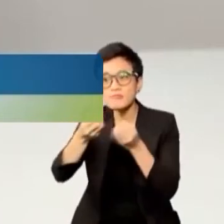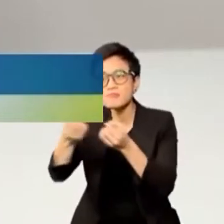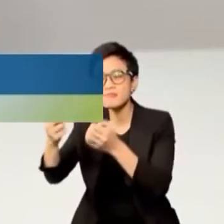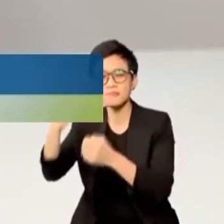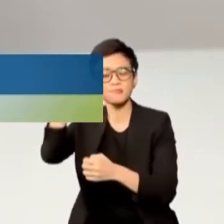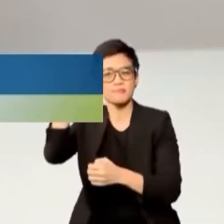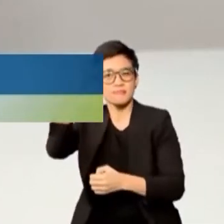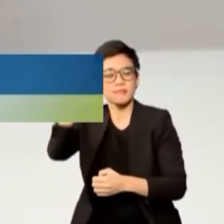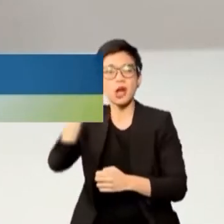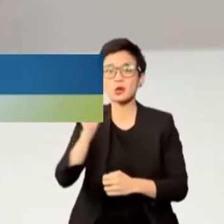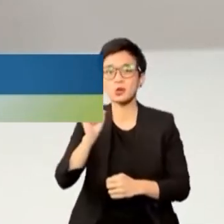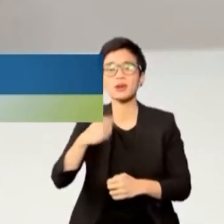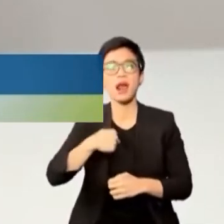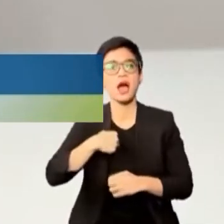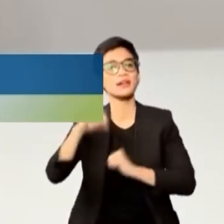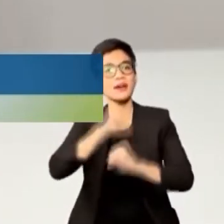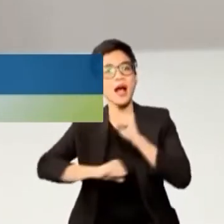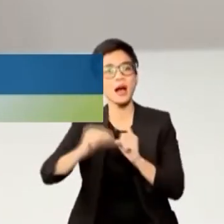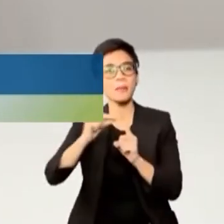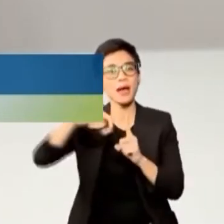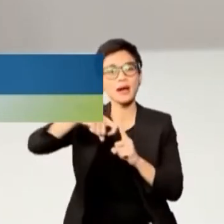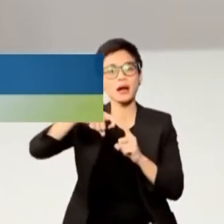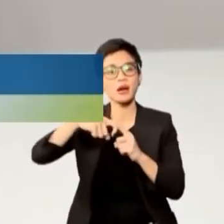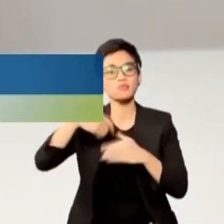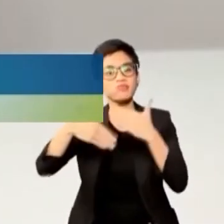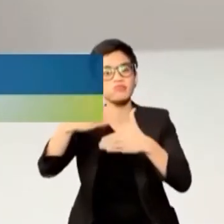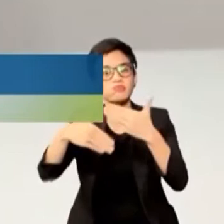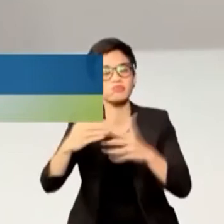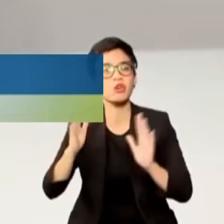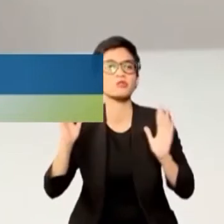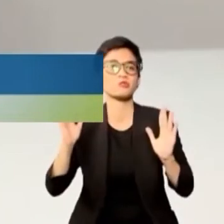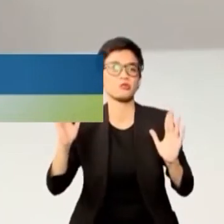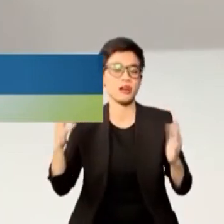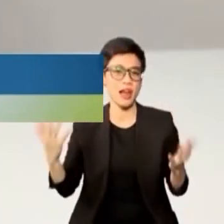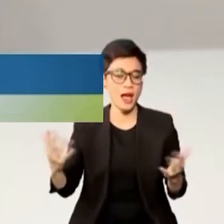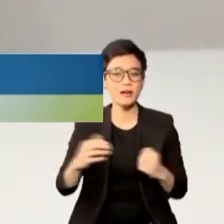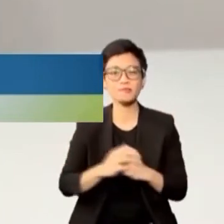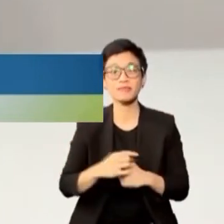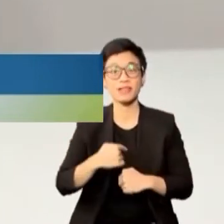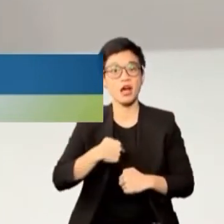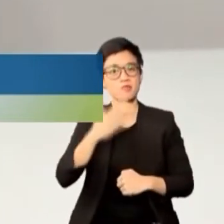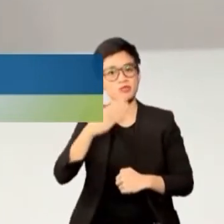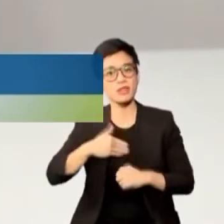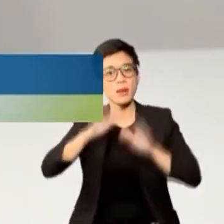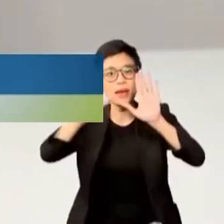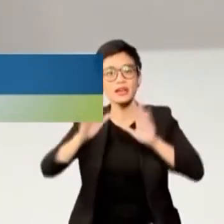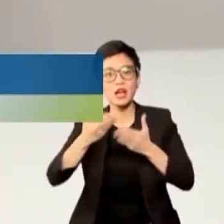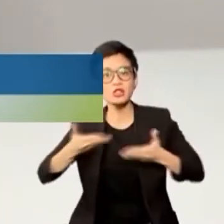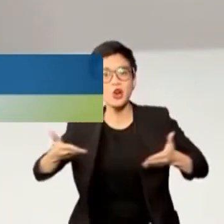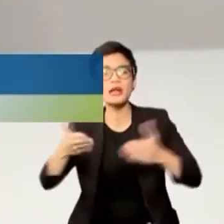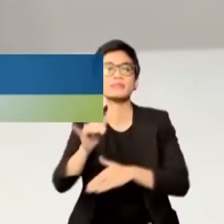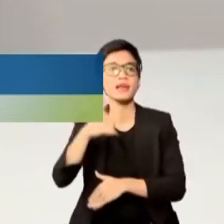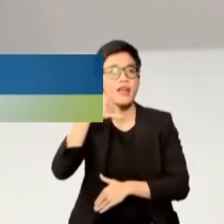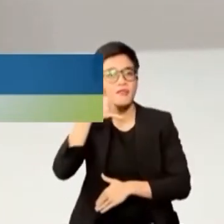berbagai hal kami bisa memberdayakan dan sekaligus mengoptimalkan dari sisi media sosial, baik